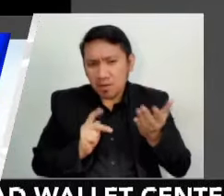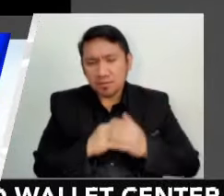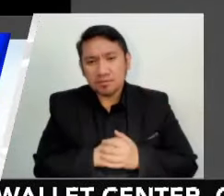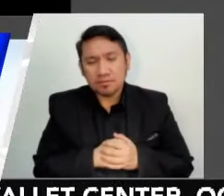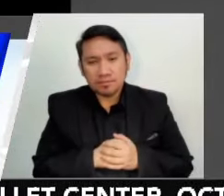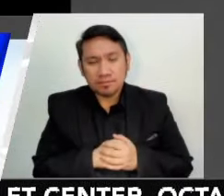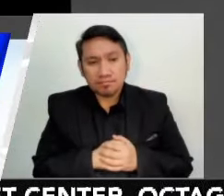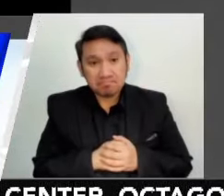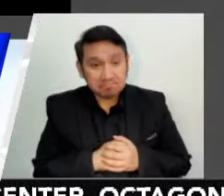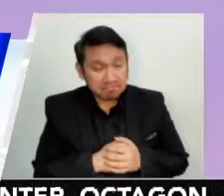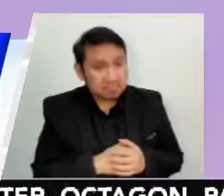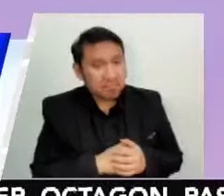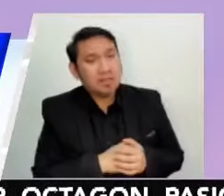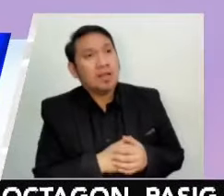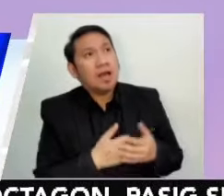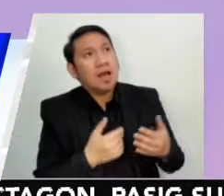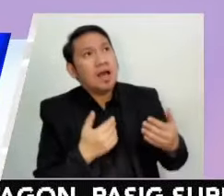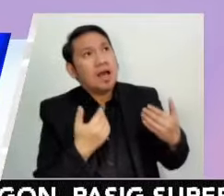lugar